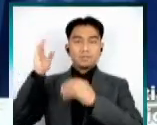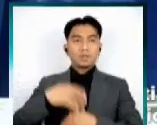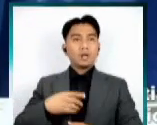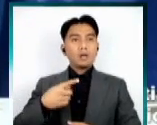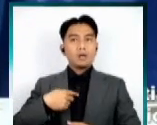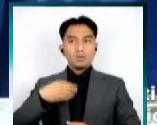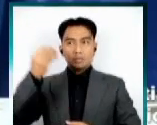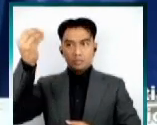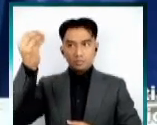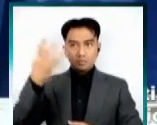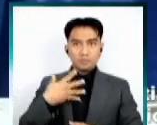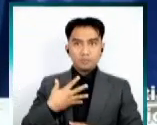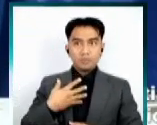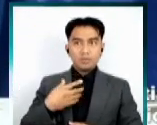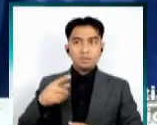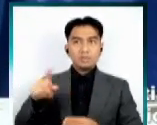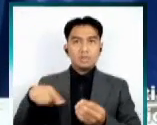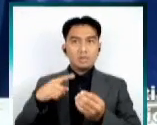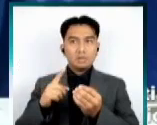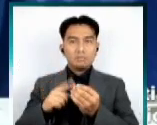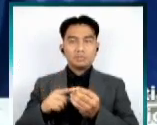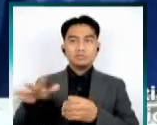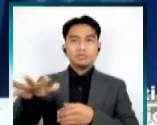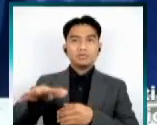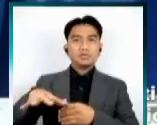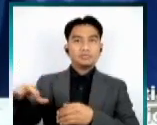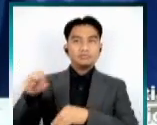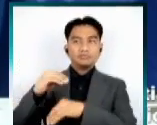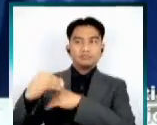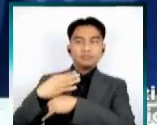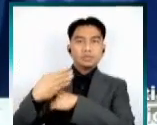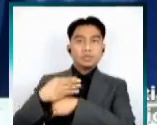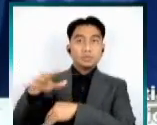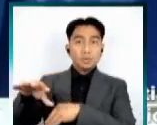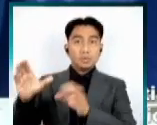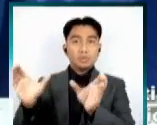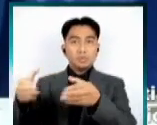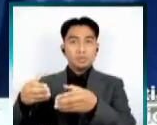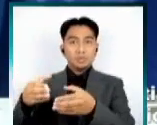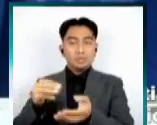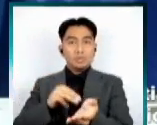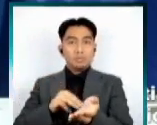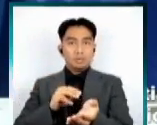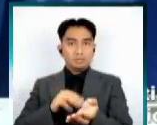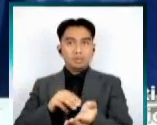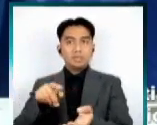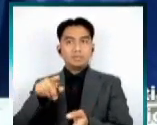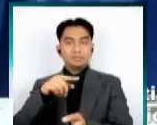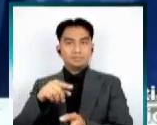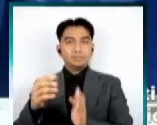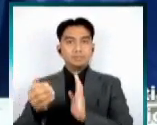the technical advisory group on the medical experts on the use of face shields